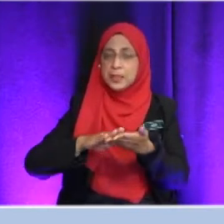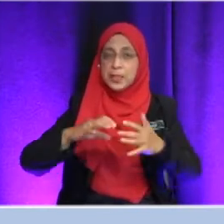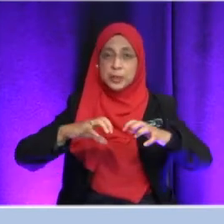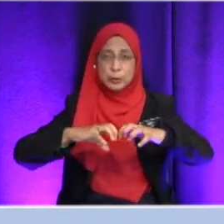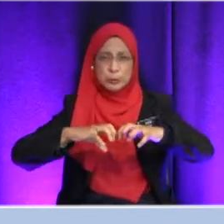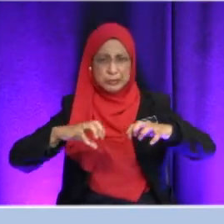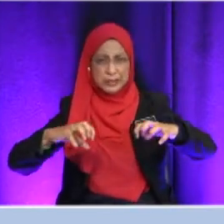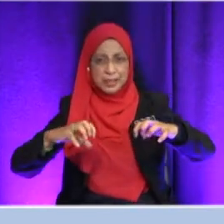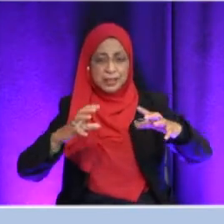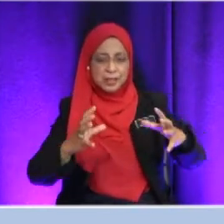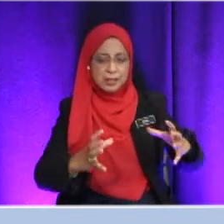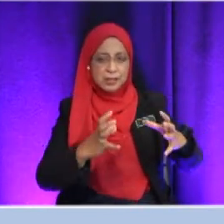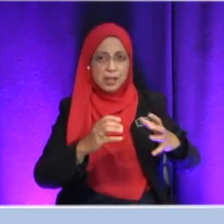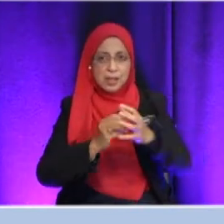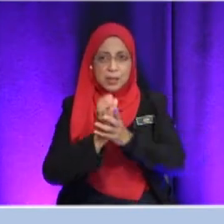nanas